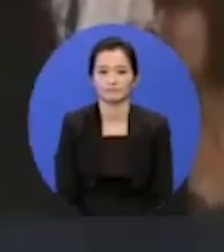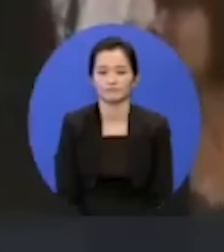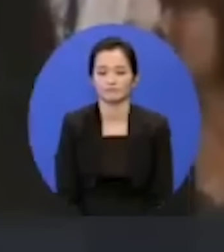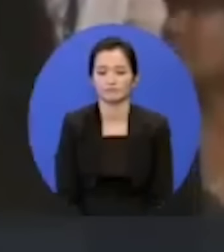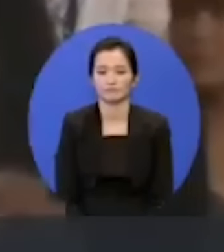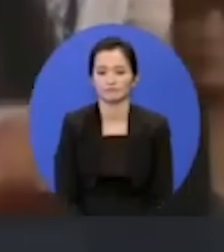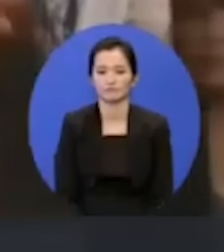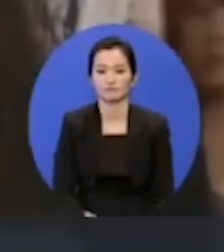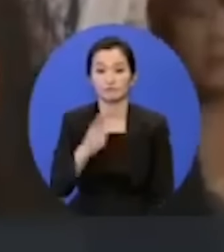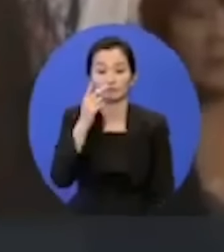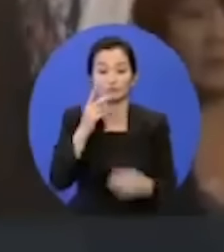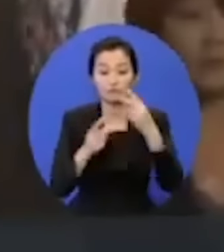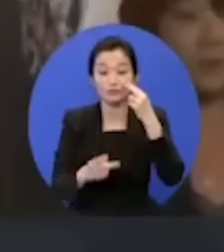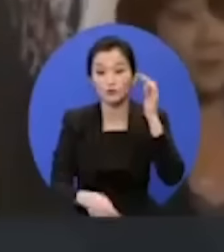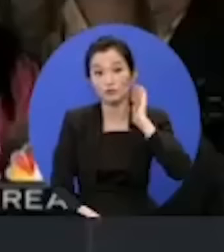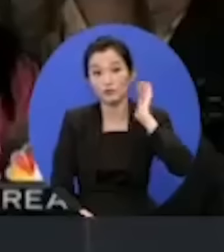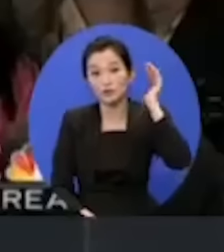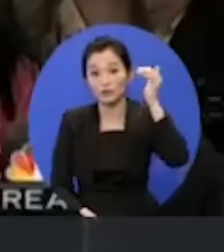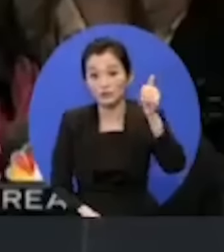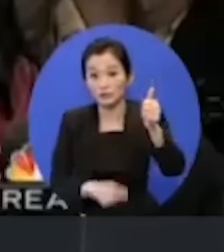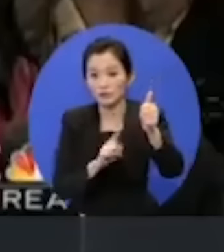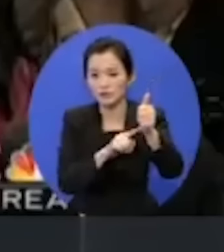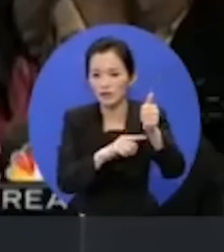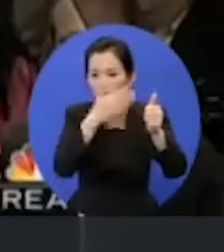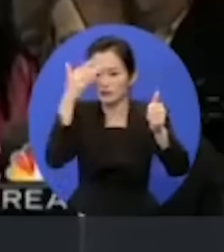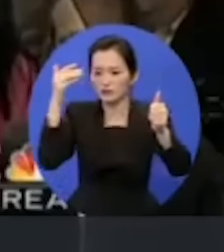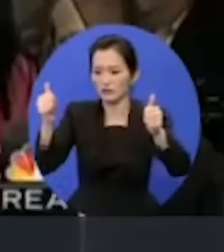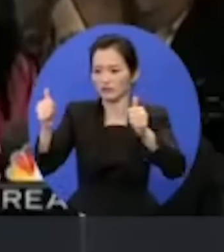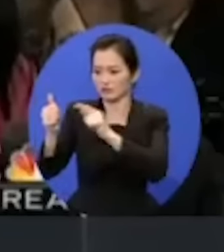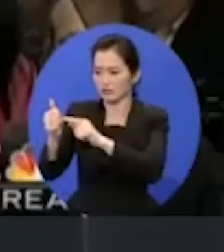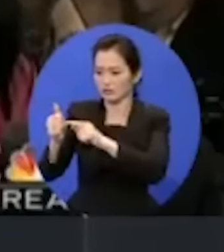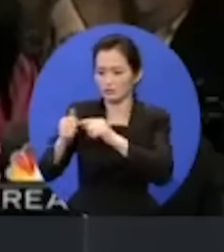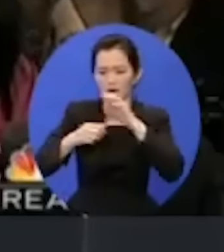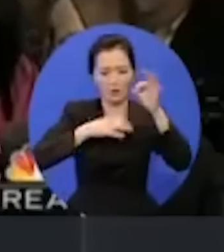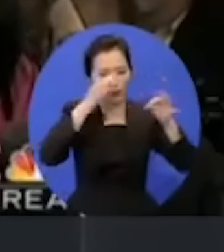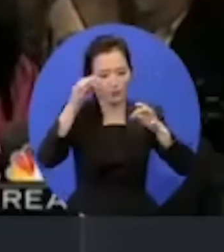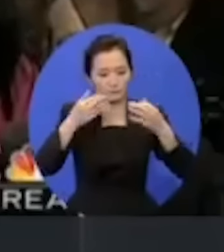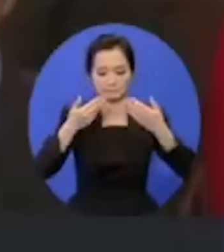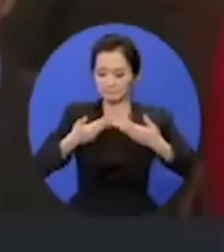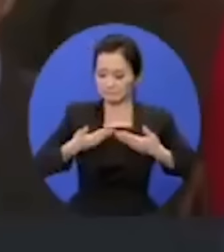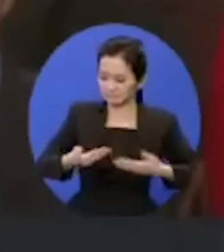적이 논란 오바마 대통령 그러나 청년의 외침에 침착하게